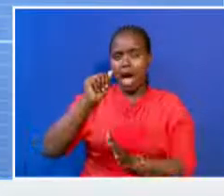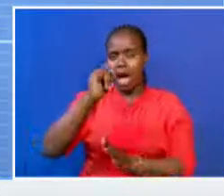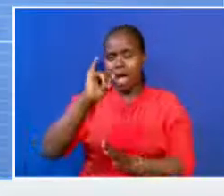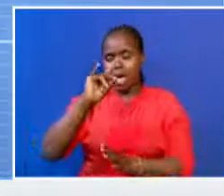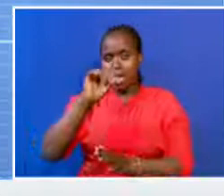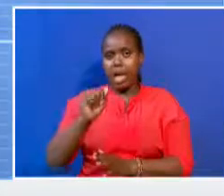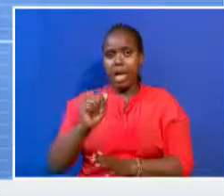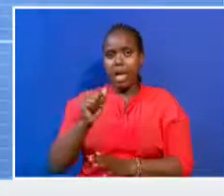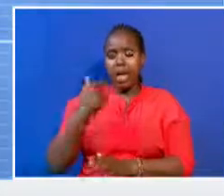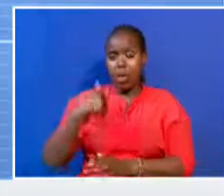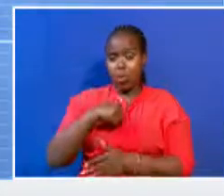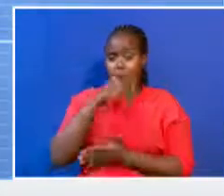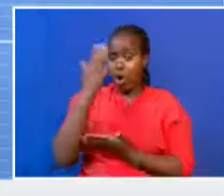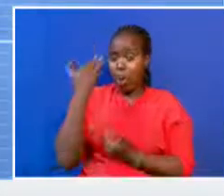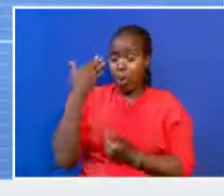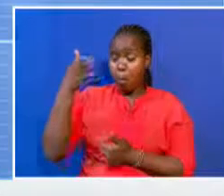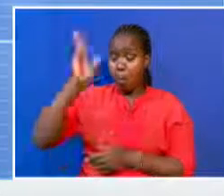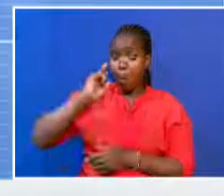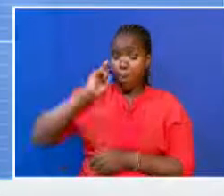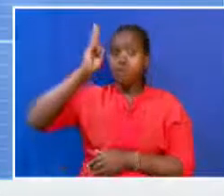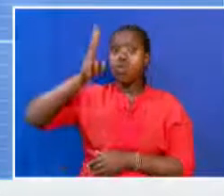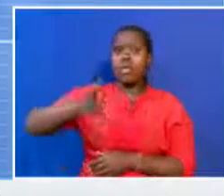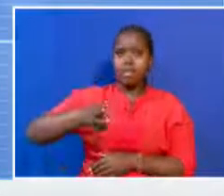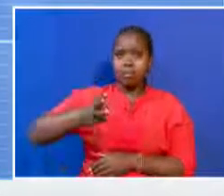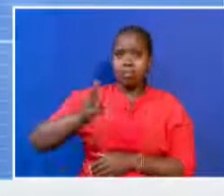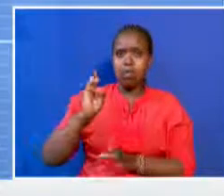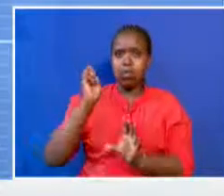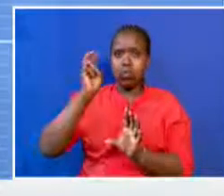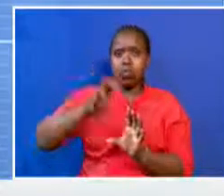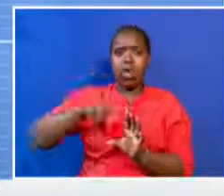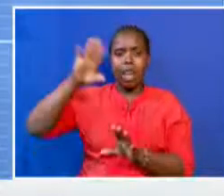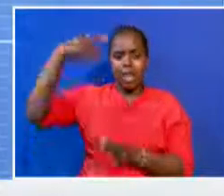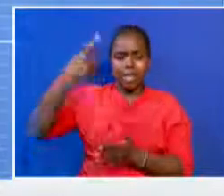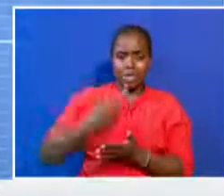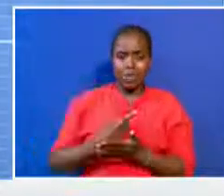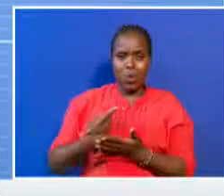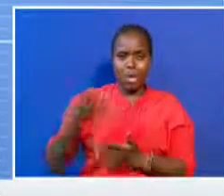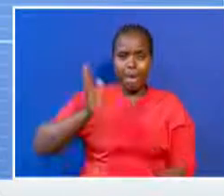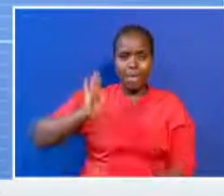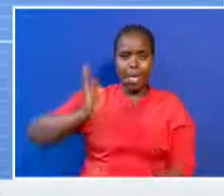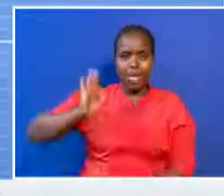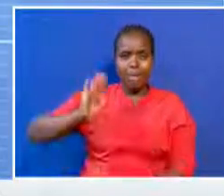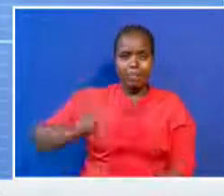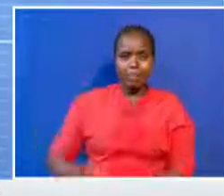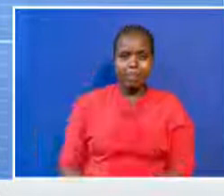ambaye matarajio yake Mwenyezi Mungu atakuwa nawe juma lijalo. Kwaheri.